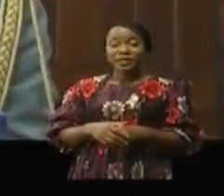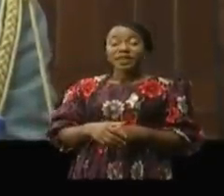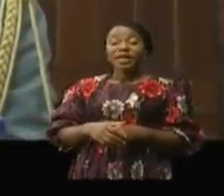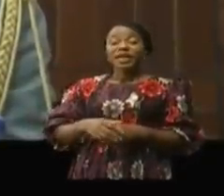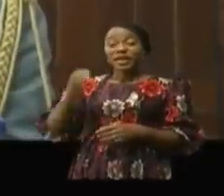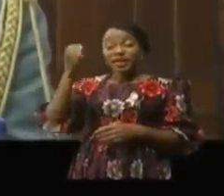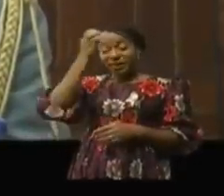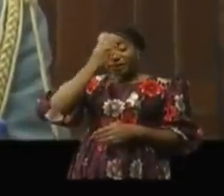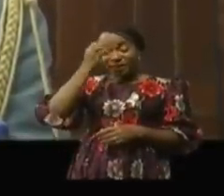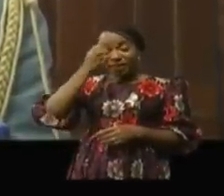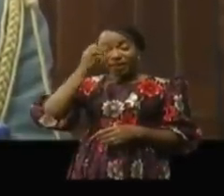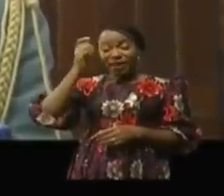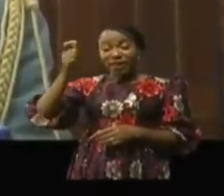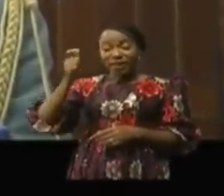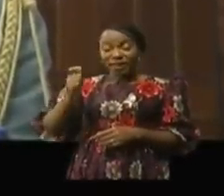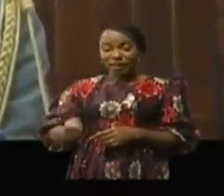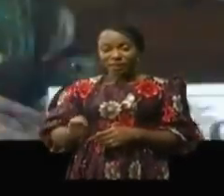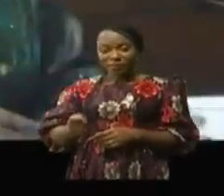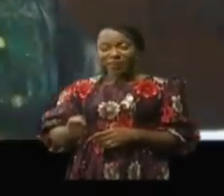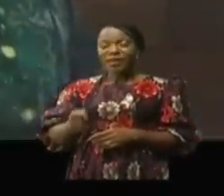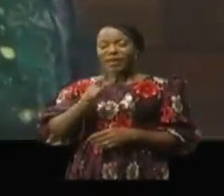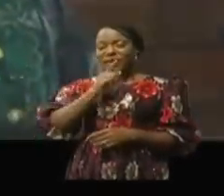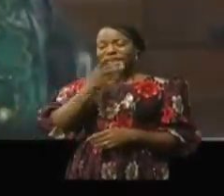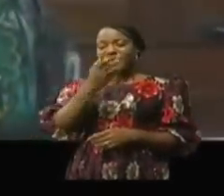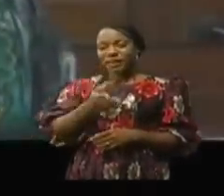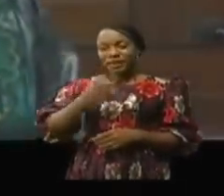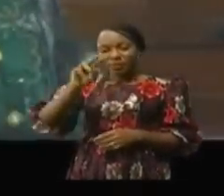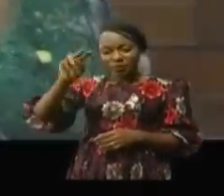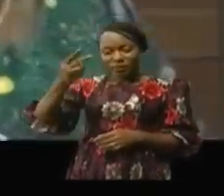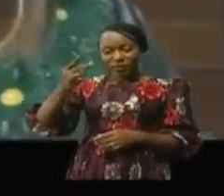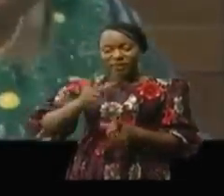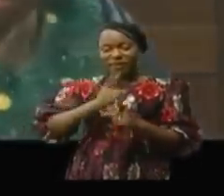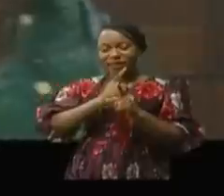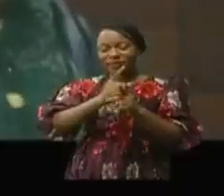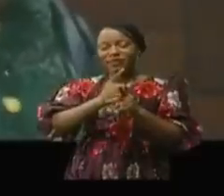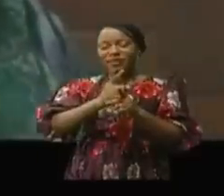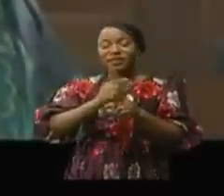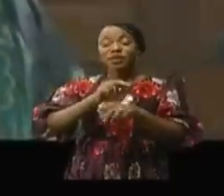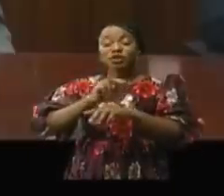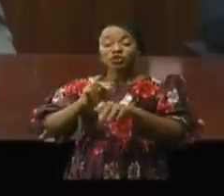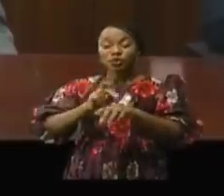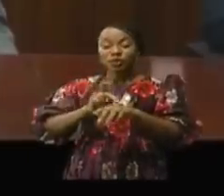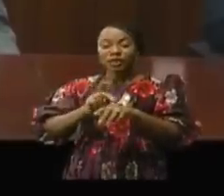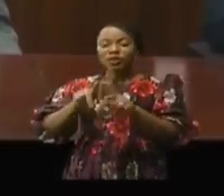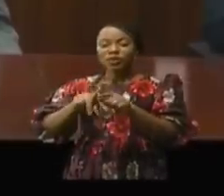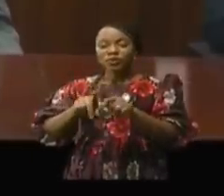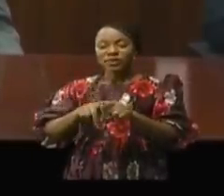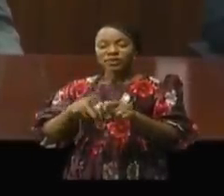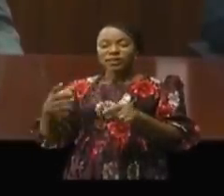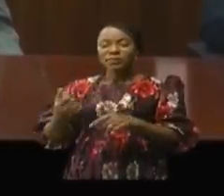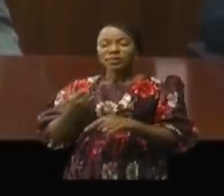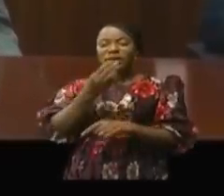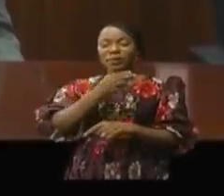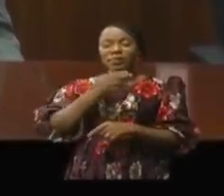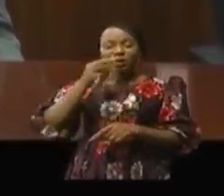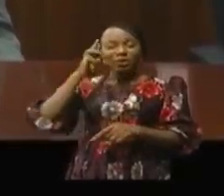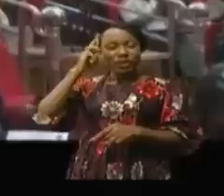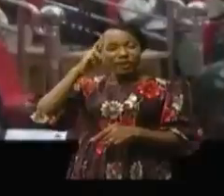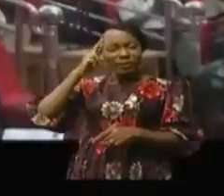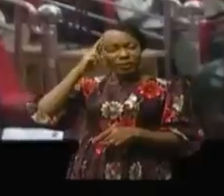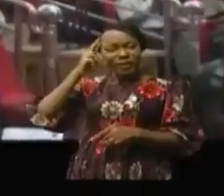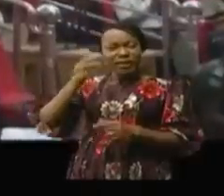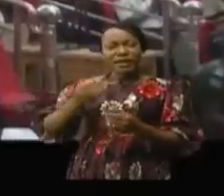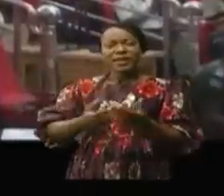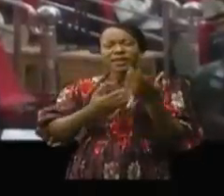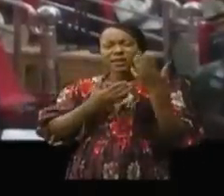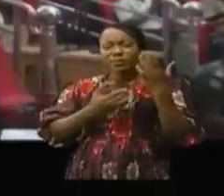général d'armée Célestin Balamou-Sensé. Le numéro 2 de la Défense nationale a dans son intervention rappelé la nécessité